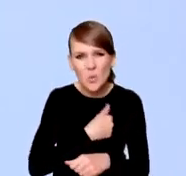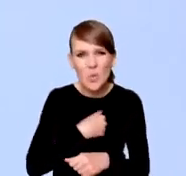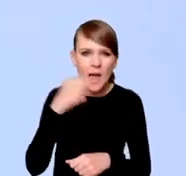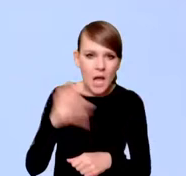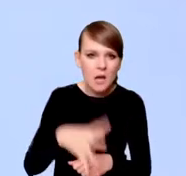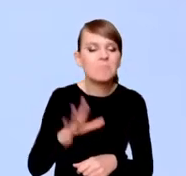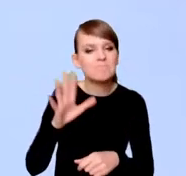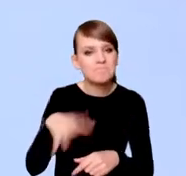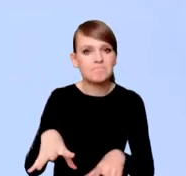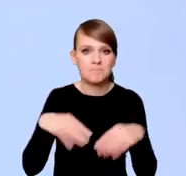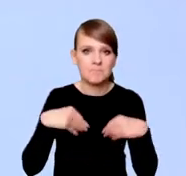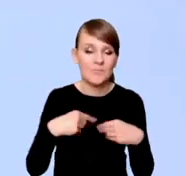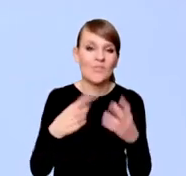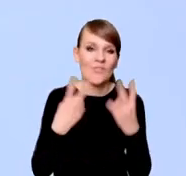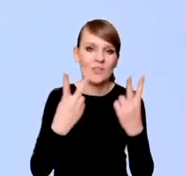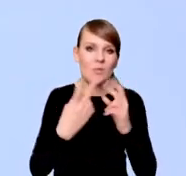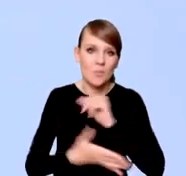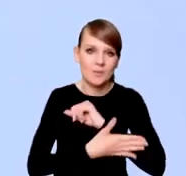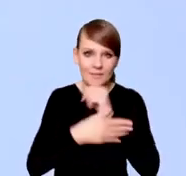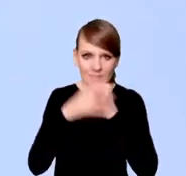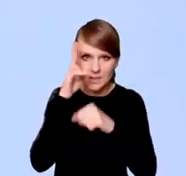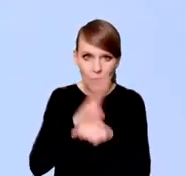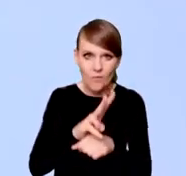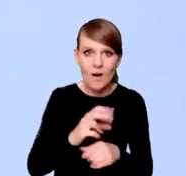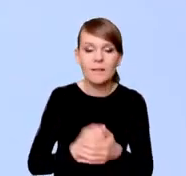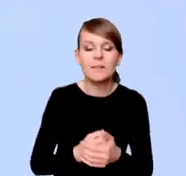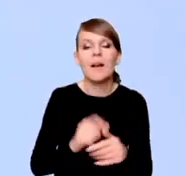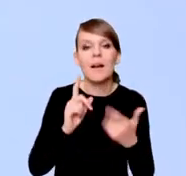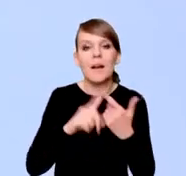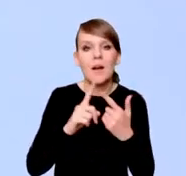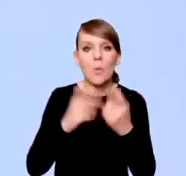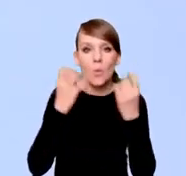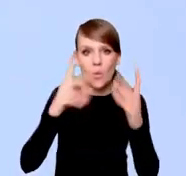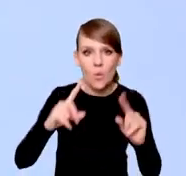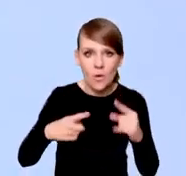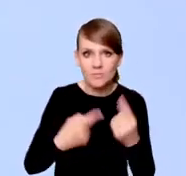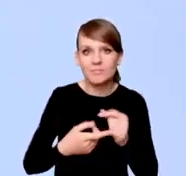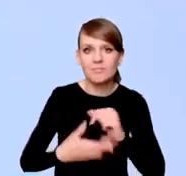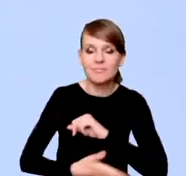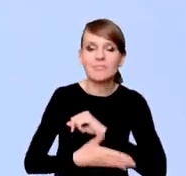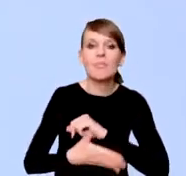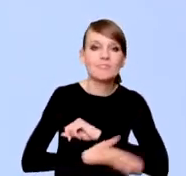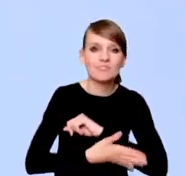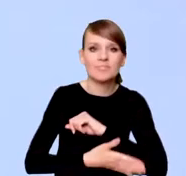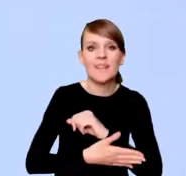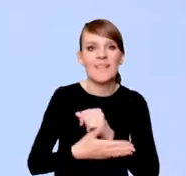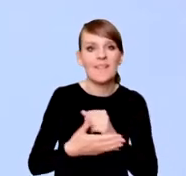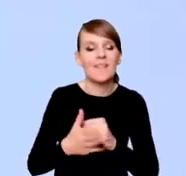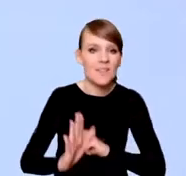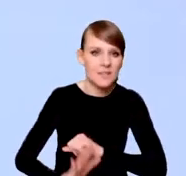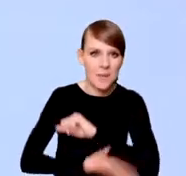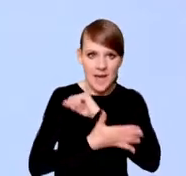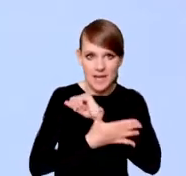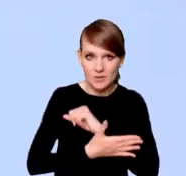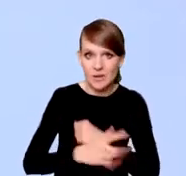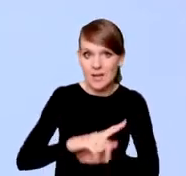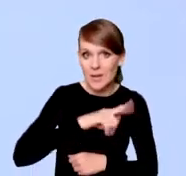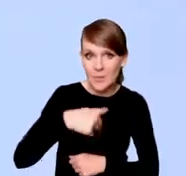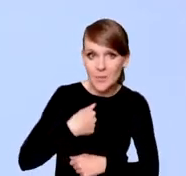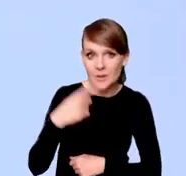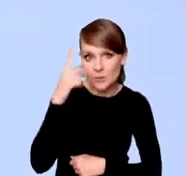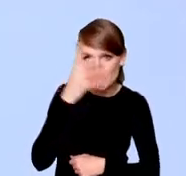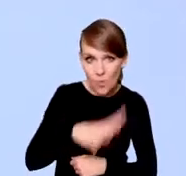drugie, budowanie kultury organizacyjnej opartej na wsparciu, że my jako